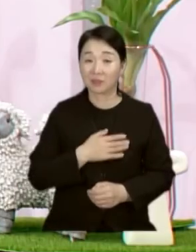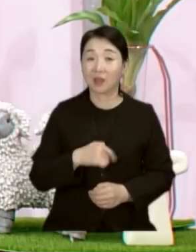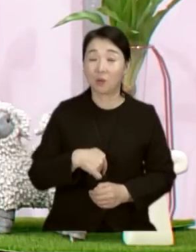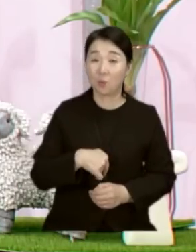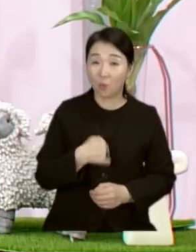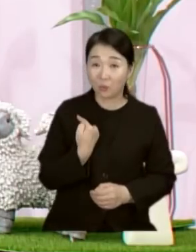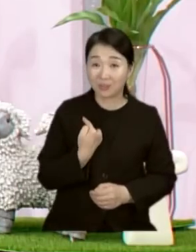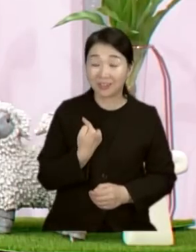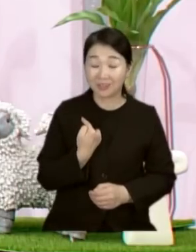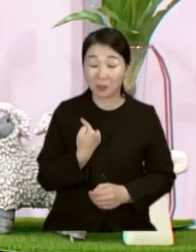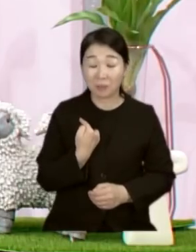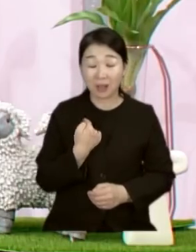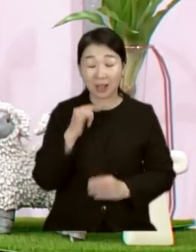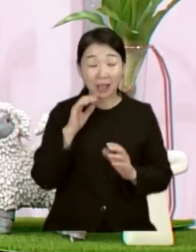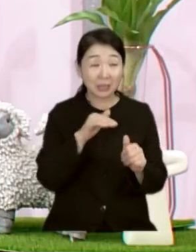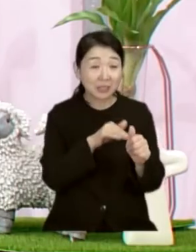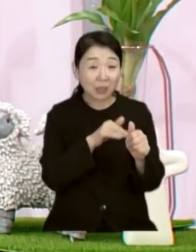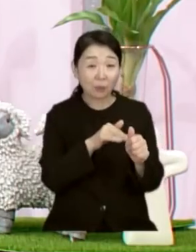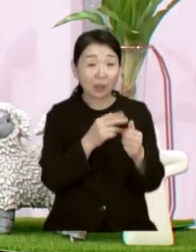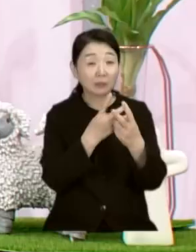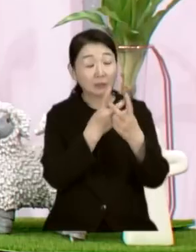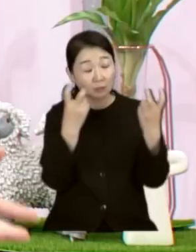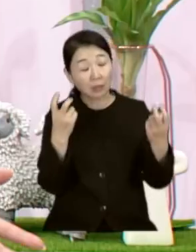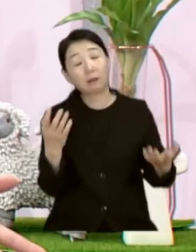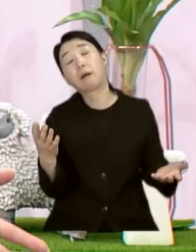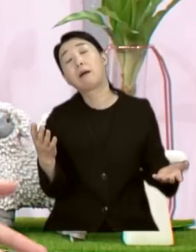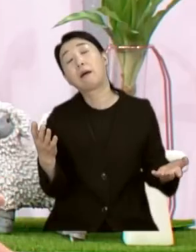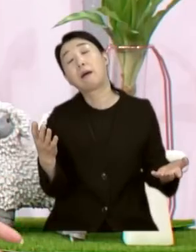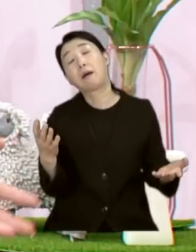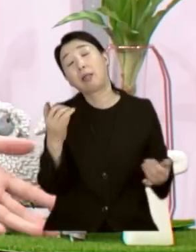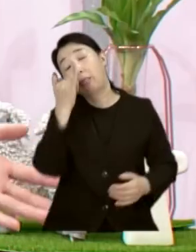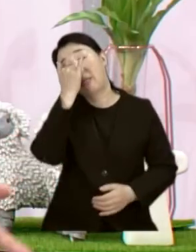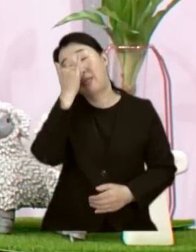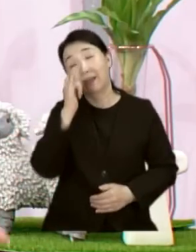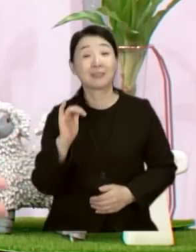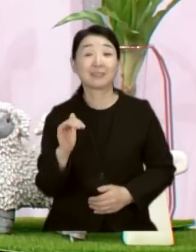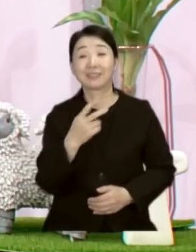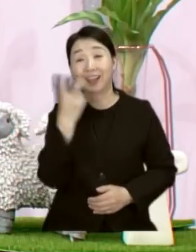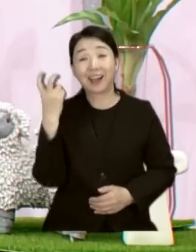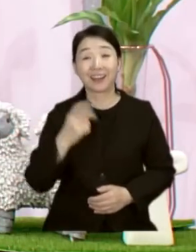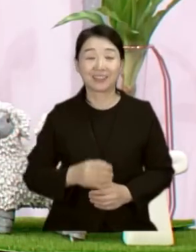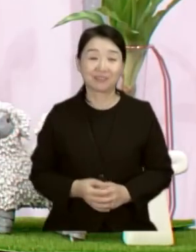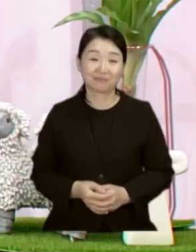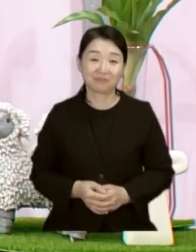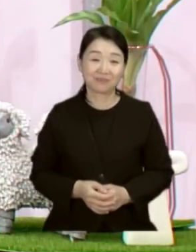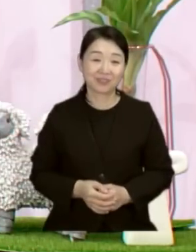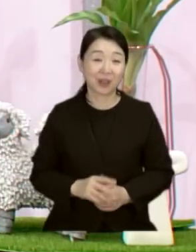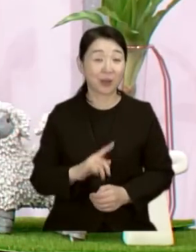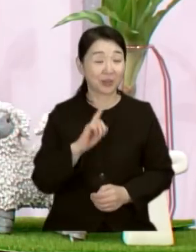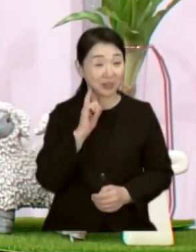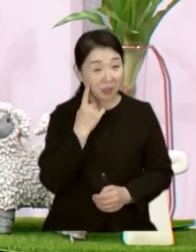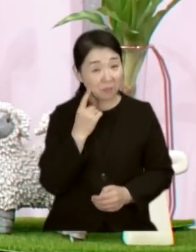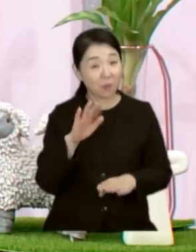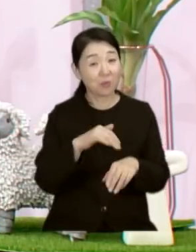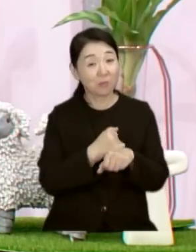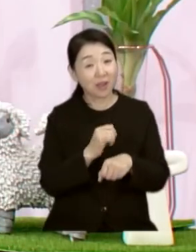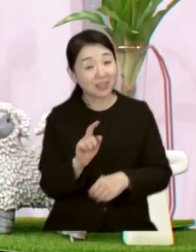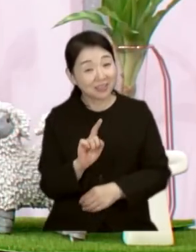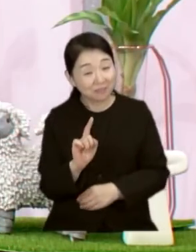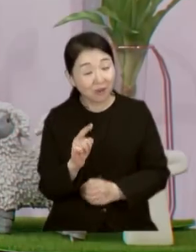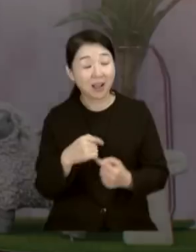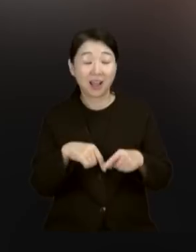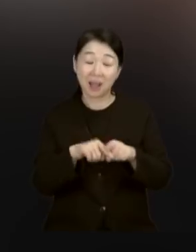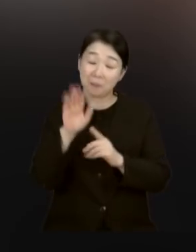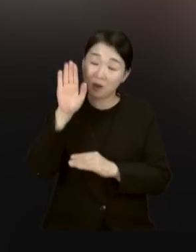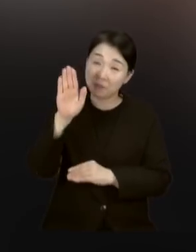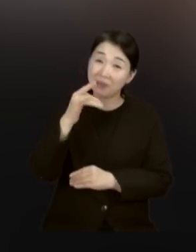혼자서 막 애들 깨워서 애들은 자요 그냥 막 세상 모르고 자요. 그래도 막 뭐 예뻐 뭐 오늘 뭐 했지?